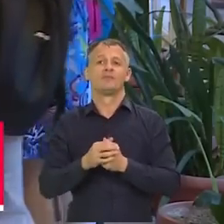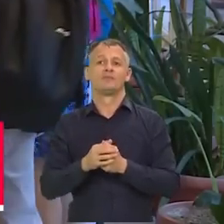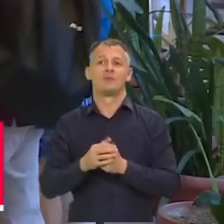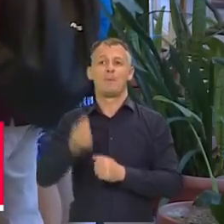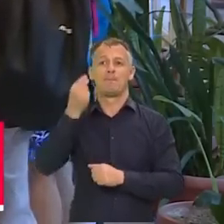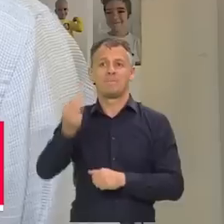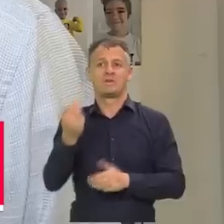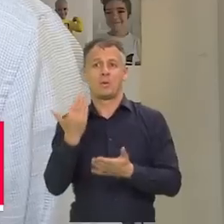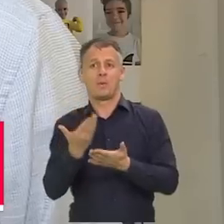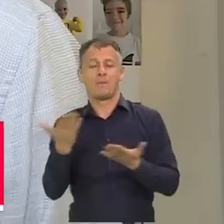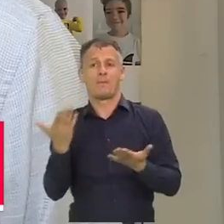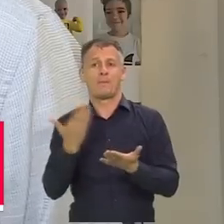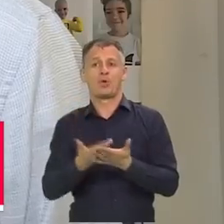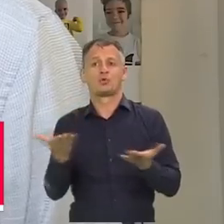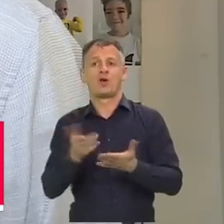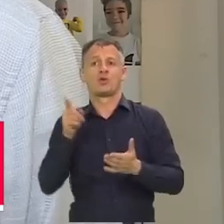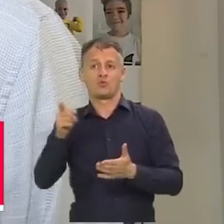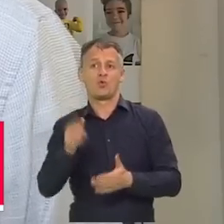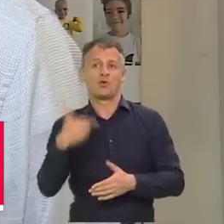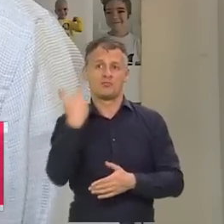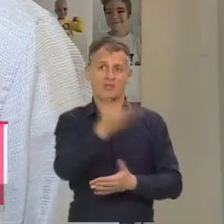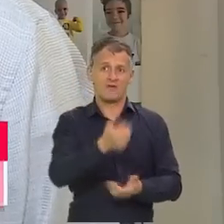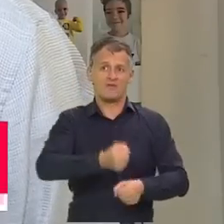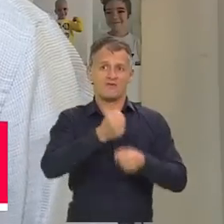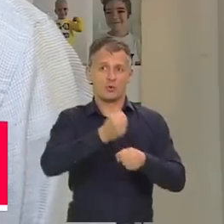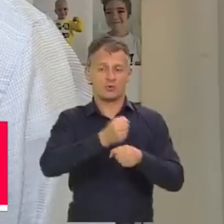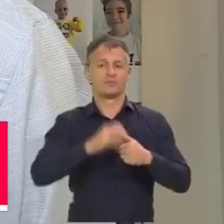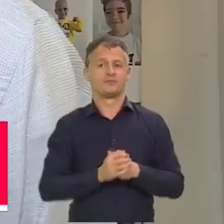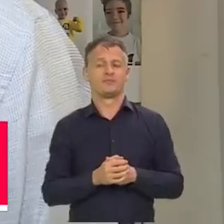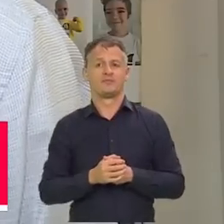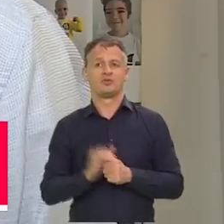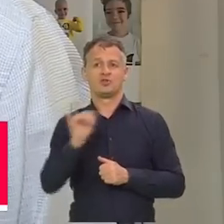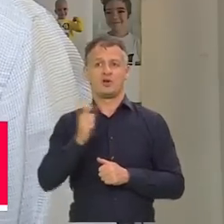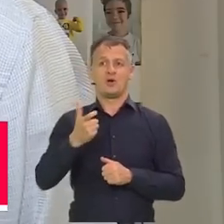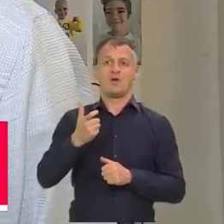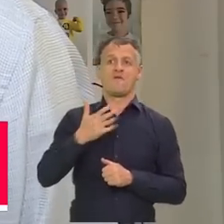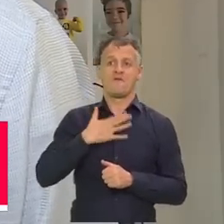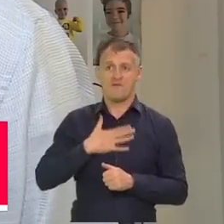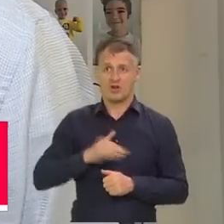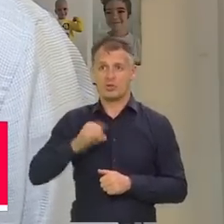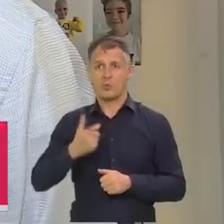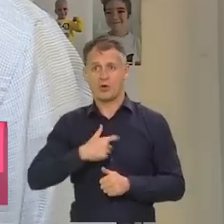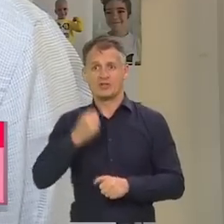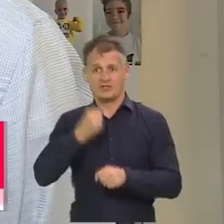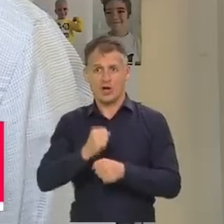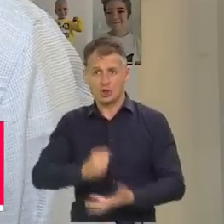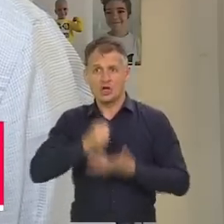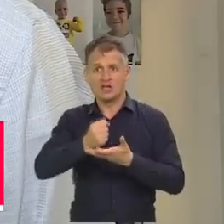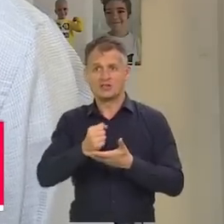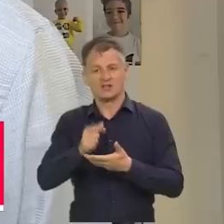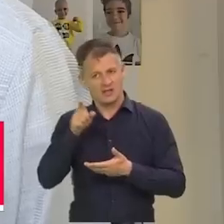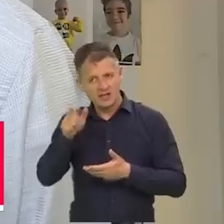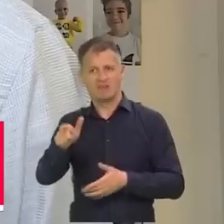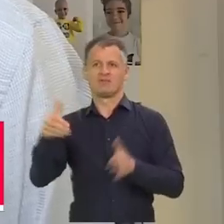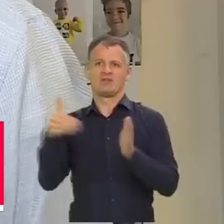binele făcut. Cine vrea și poate să doneze, să o facă, pentru